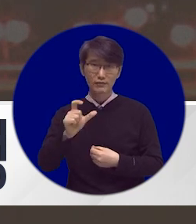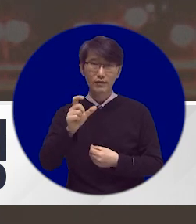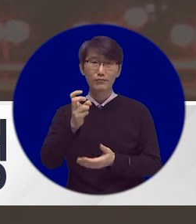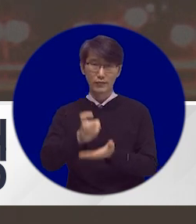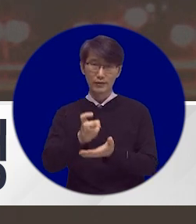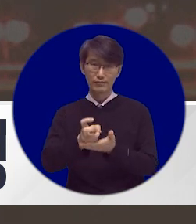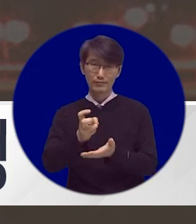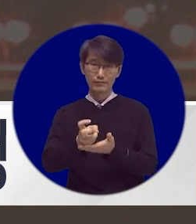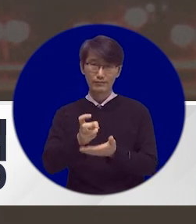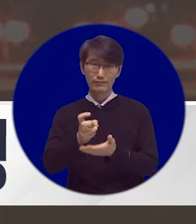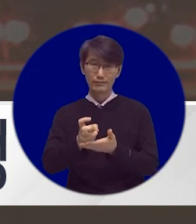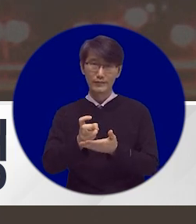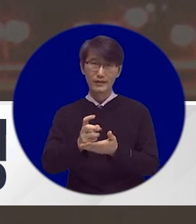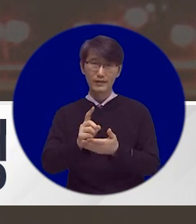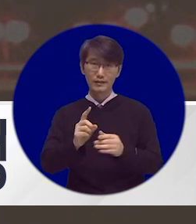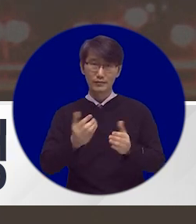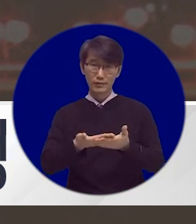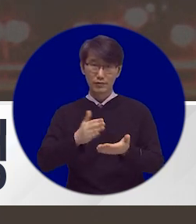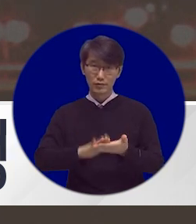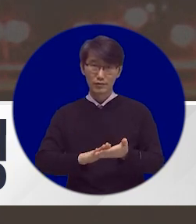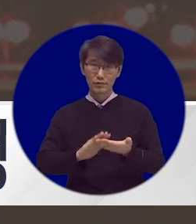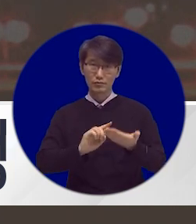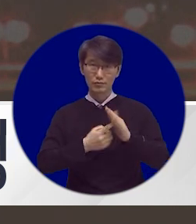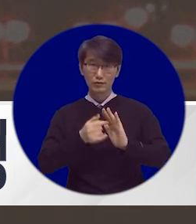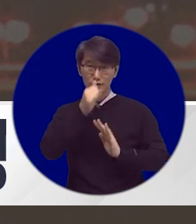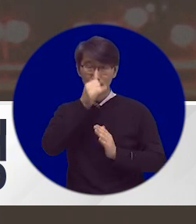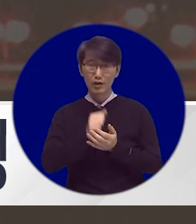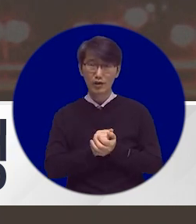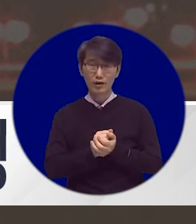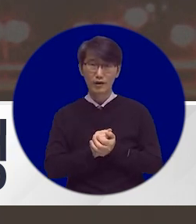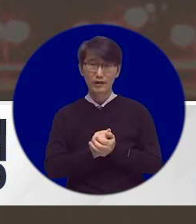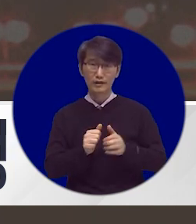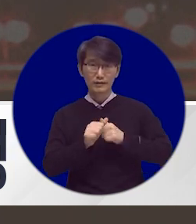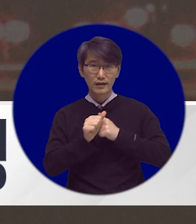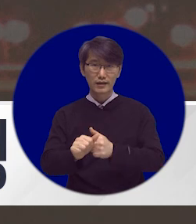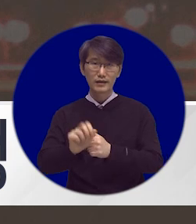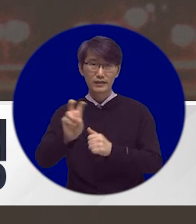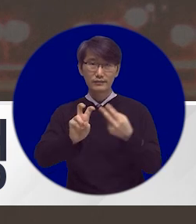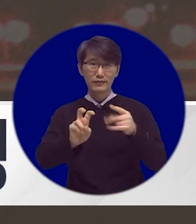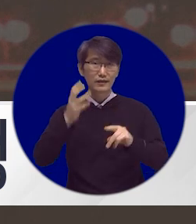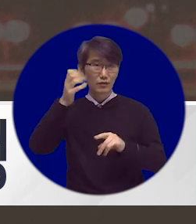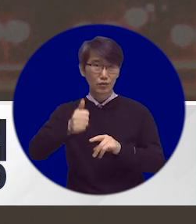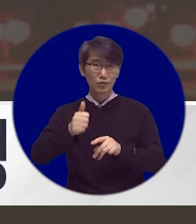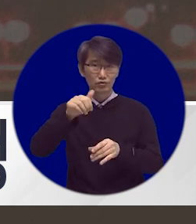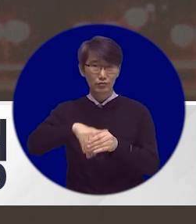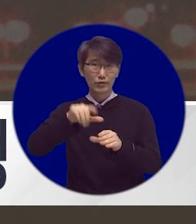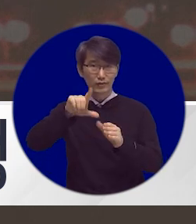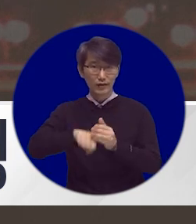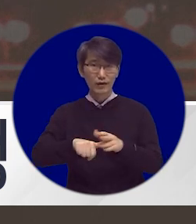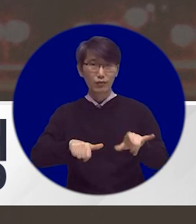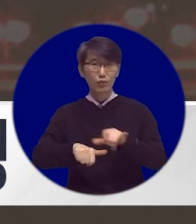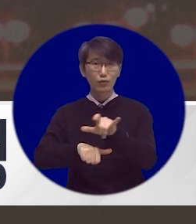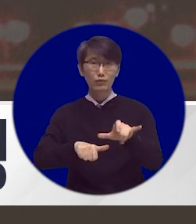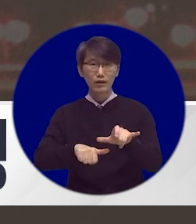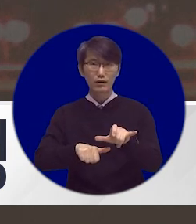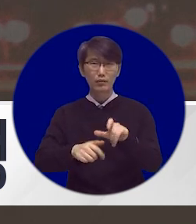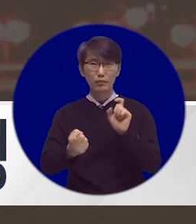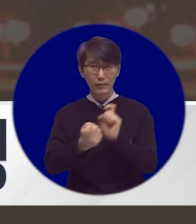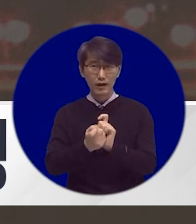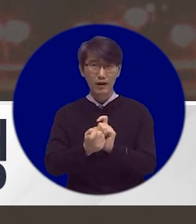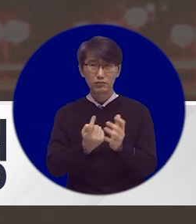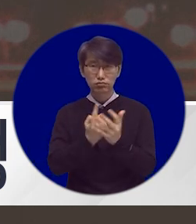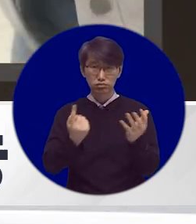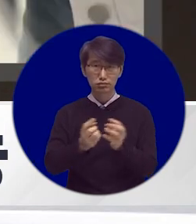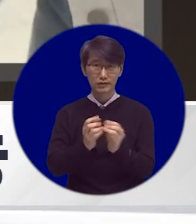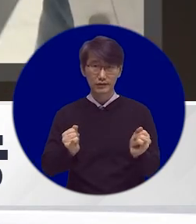담은 공직선거법 일부 개정 법률이 공포됐습니다. 이에 따라 제20대 대통령 선거에서 코로나19로 확진되거나